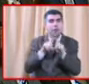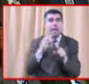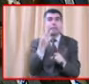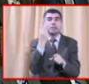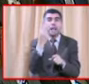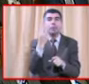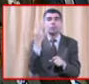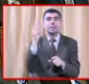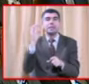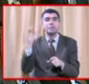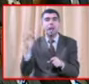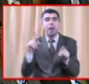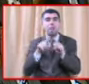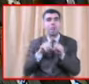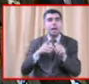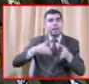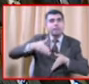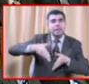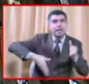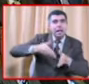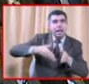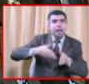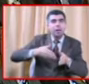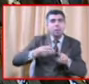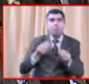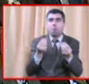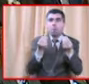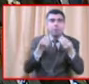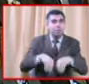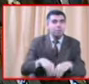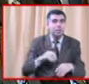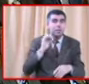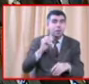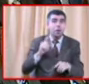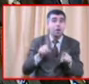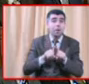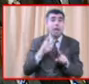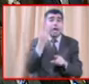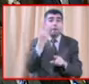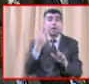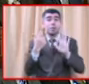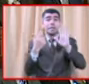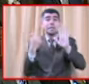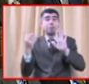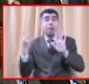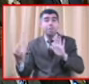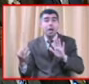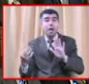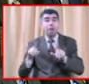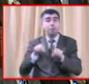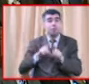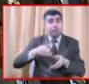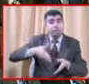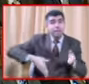قنطره الحاله ديالها متوسطه، كاين 2700 قنطره محتاجه للصيانه. اشنو تعمل هنايا السيد